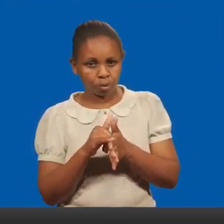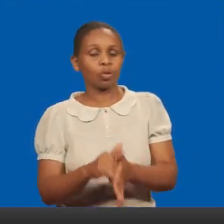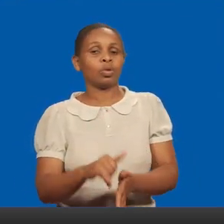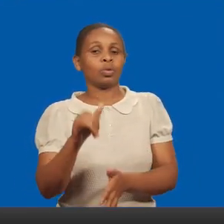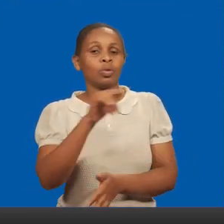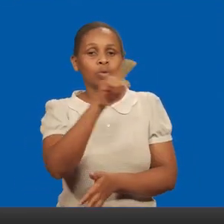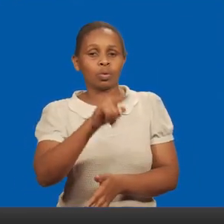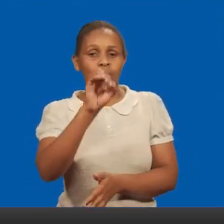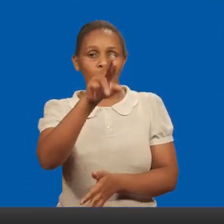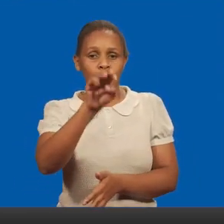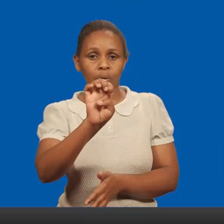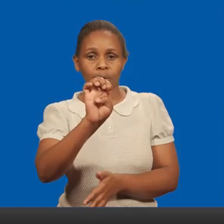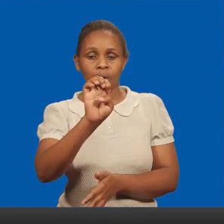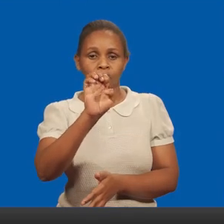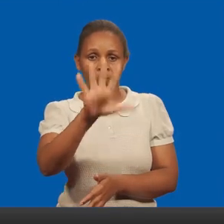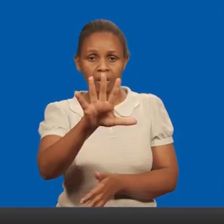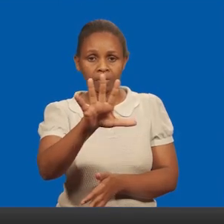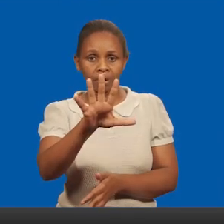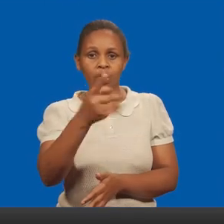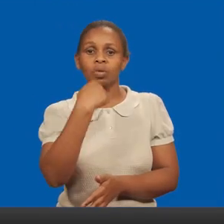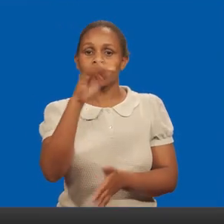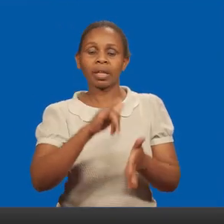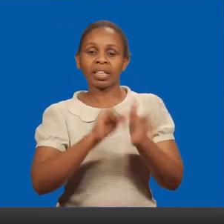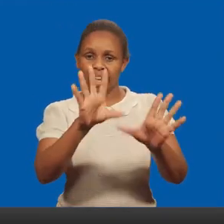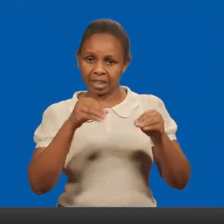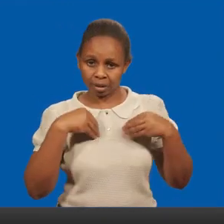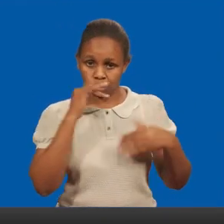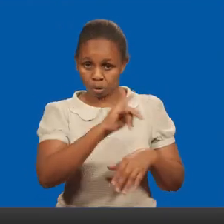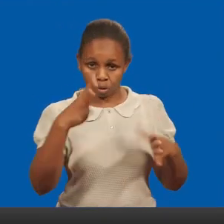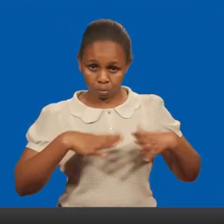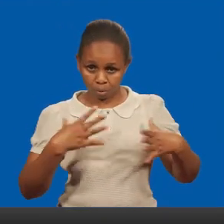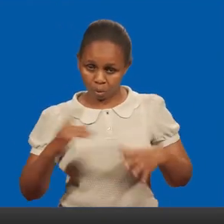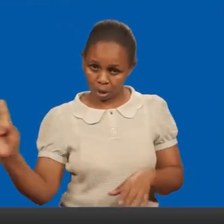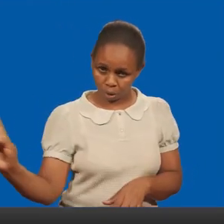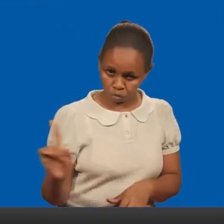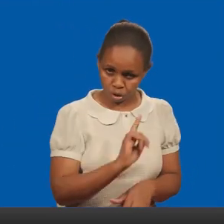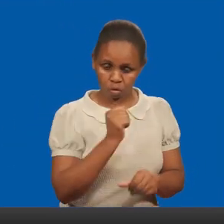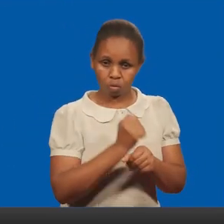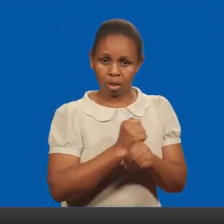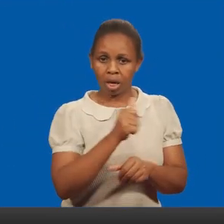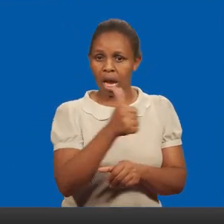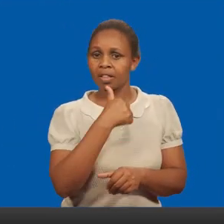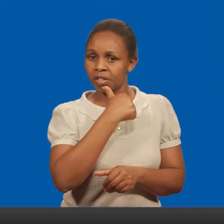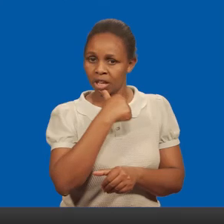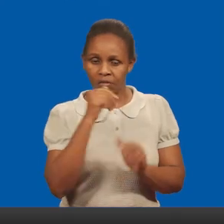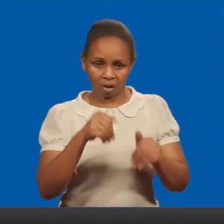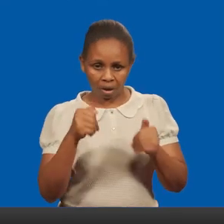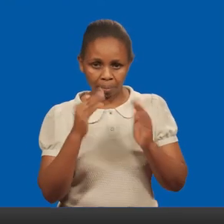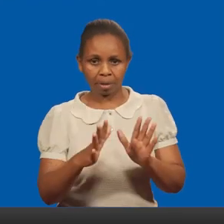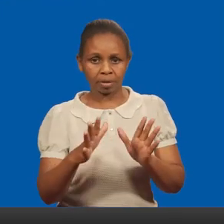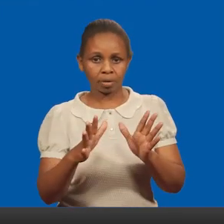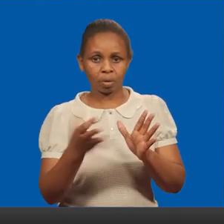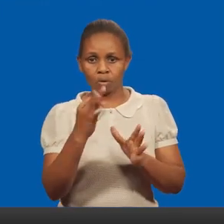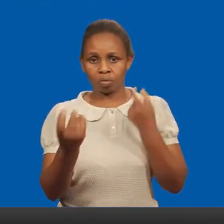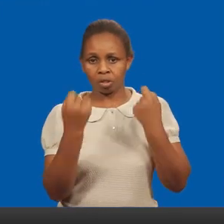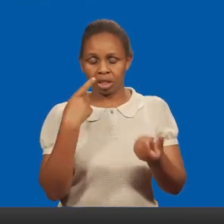form ile inaitwa zone 5 kuambia kwamba sisi hatutakubali wale watu wanakuja kunyanyasa